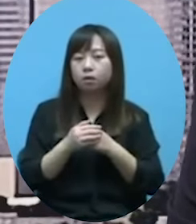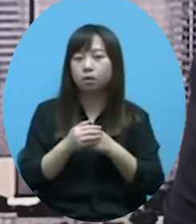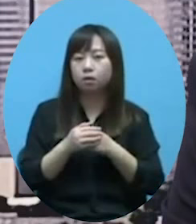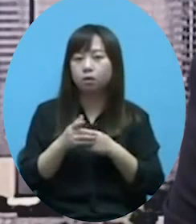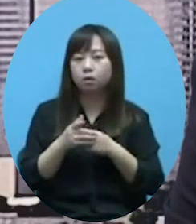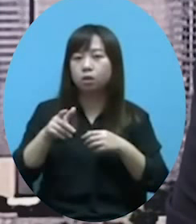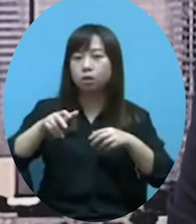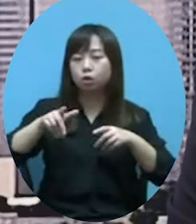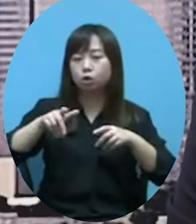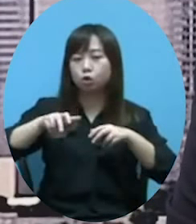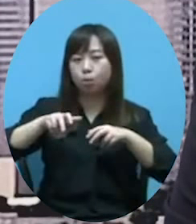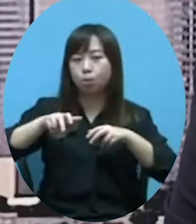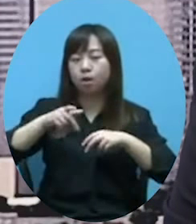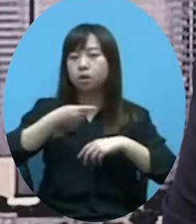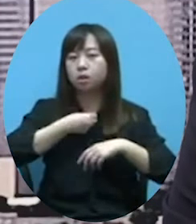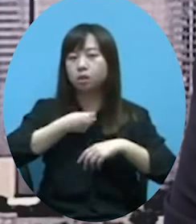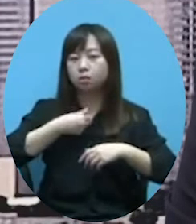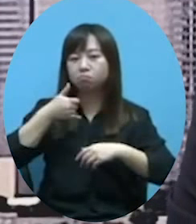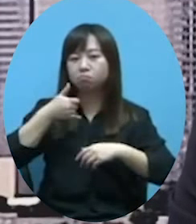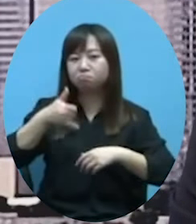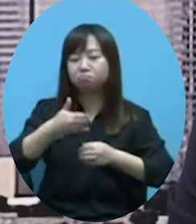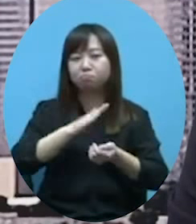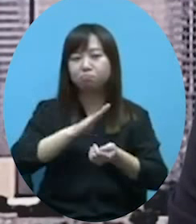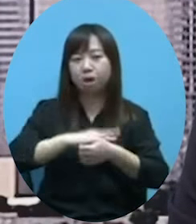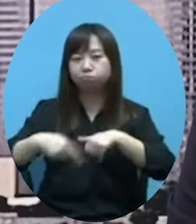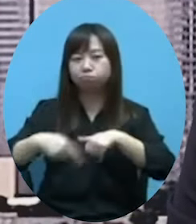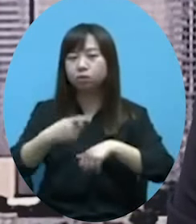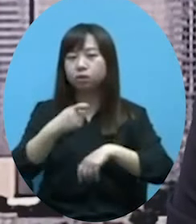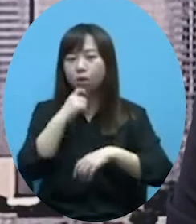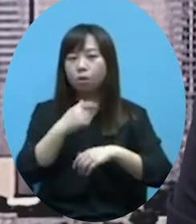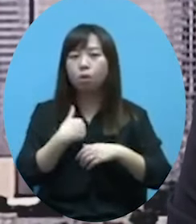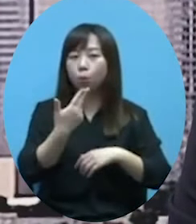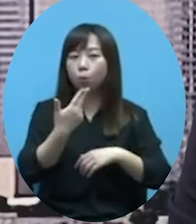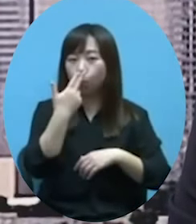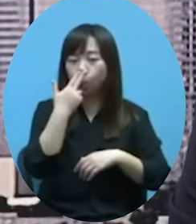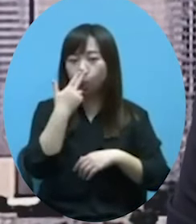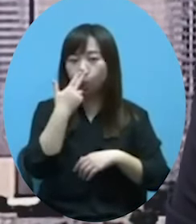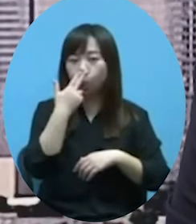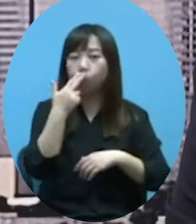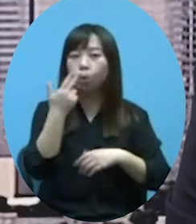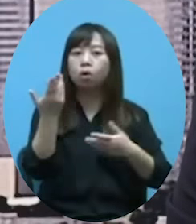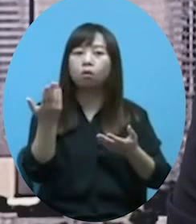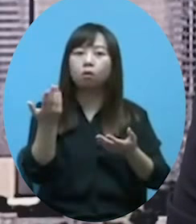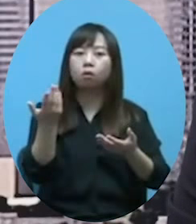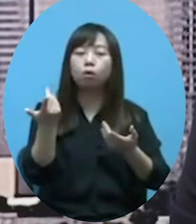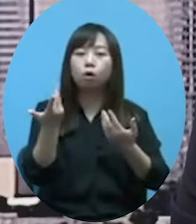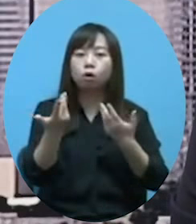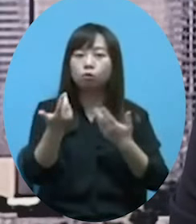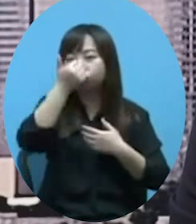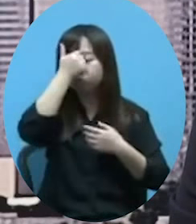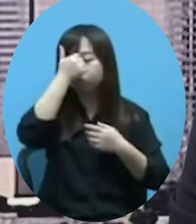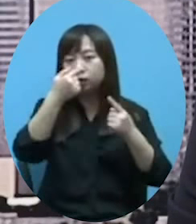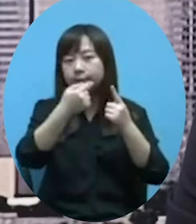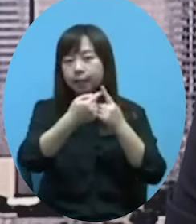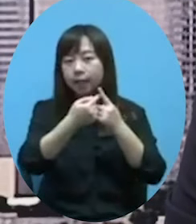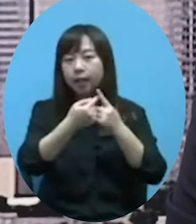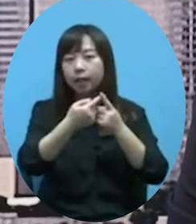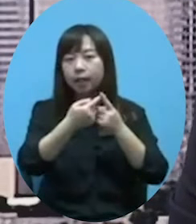獸醫診所看病的所以我相信不排除主人跟牠